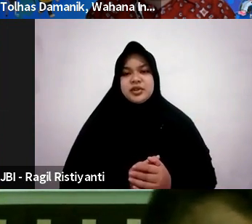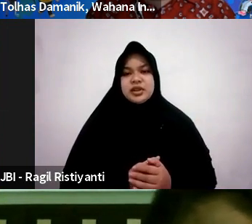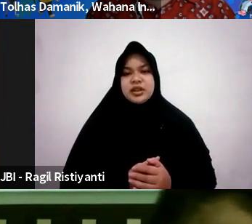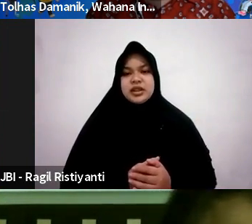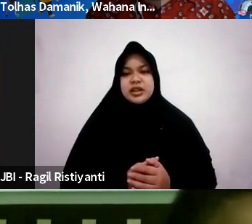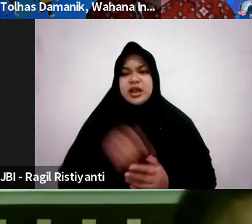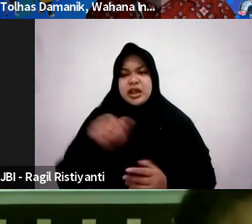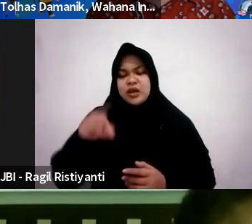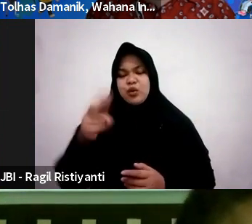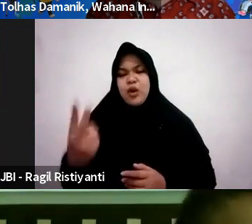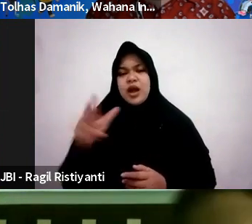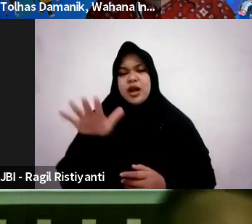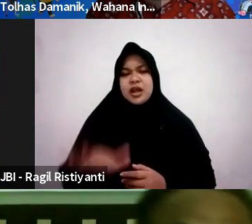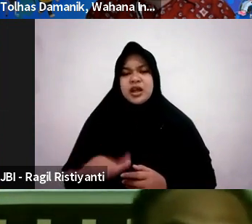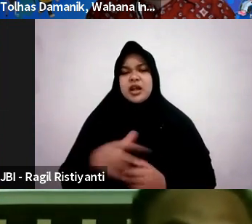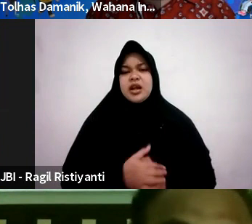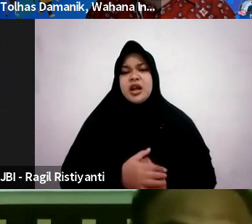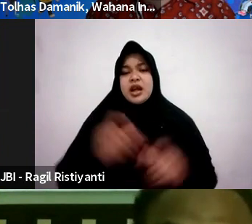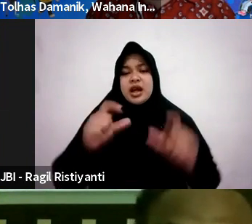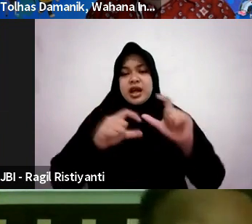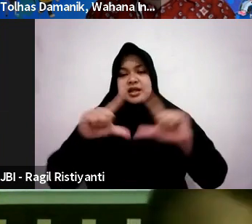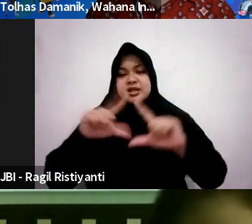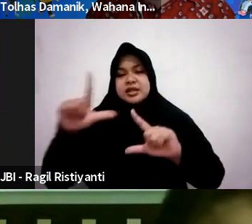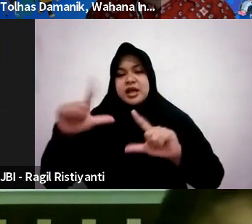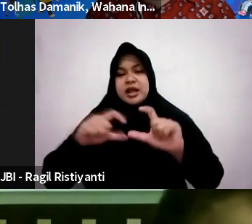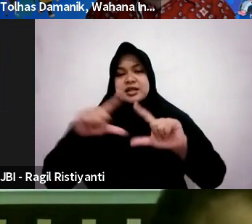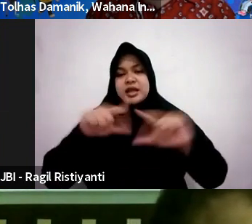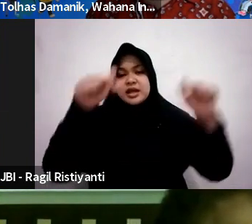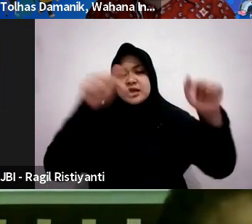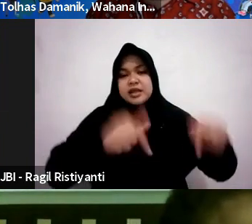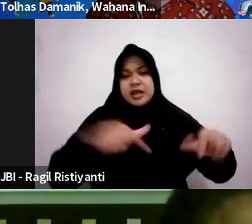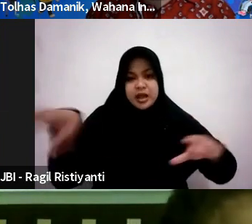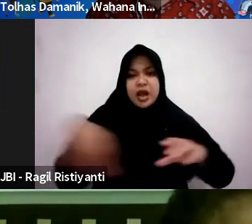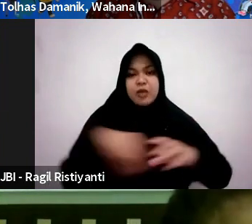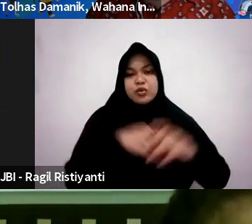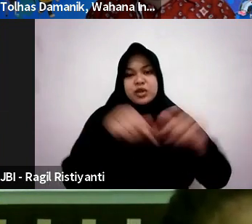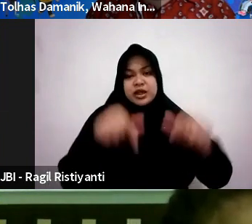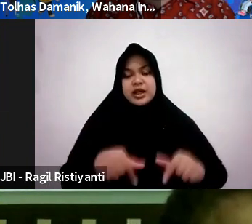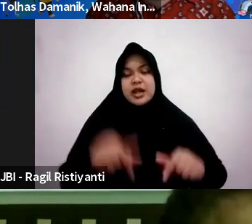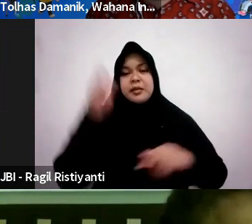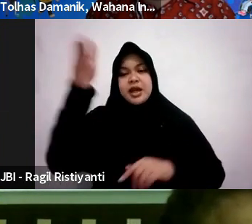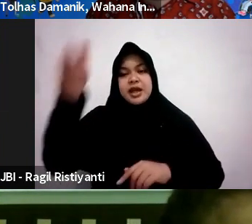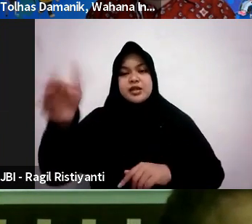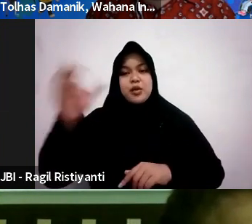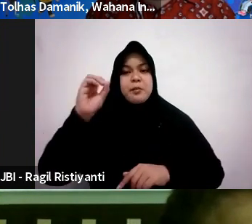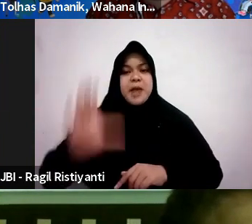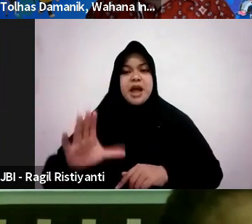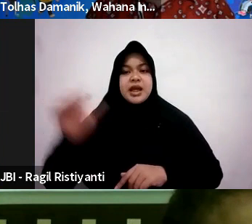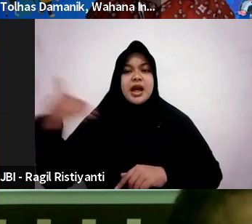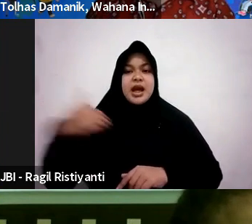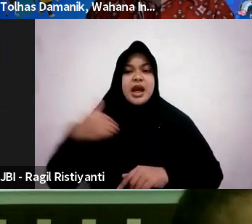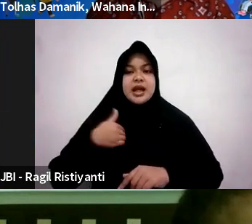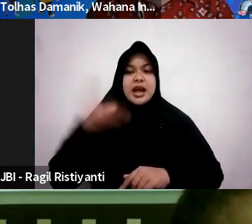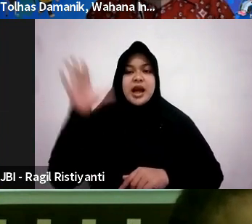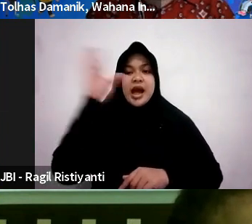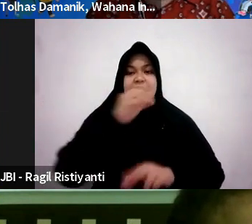dua anak ini ya dua remaja ini Salsa katanya ada di sini akan gabung sebentar karena besok di pantainya ada acara hari disabilitas